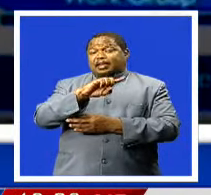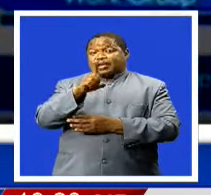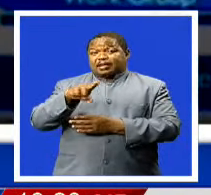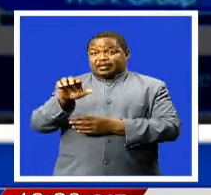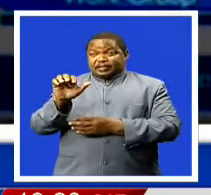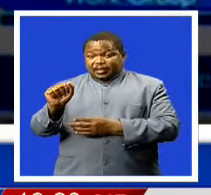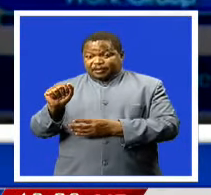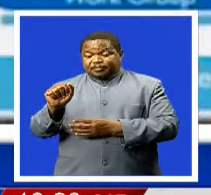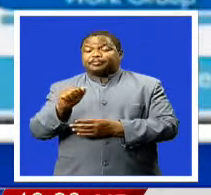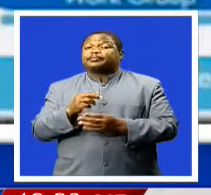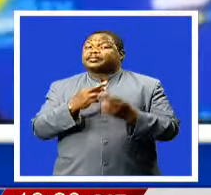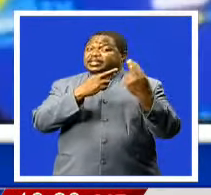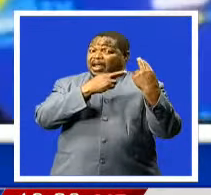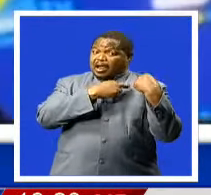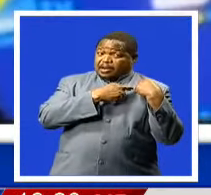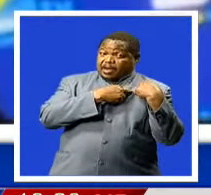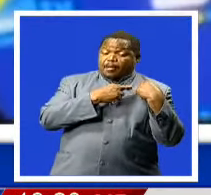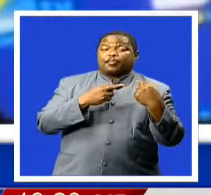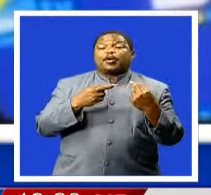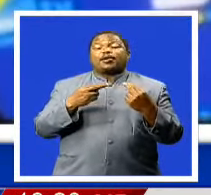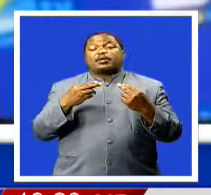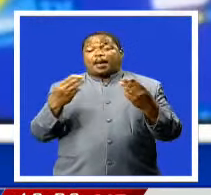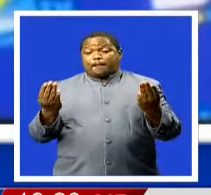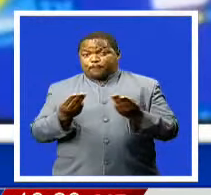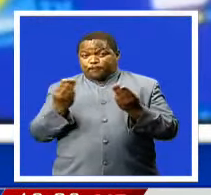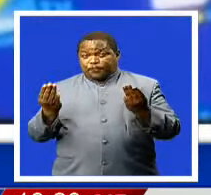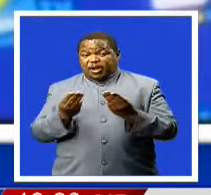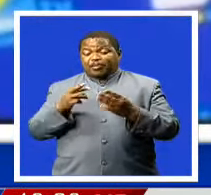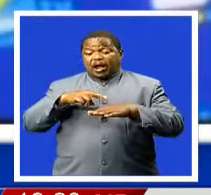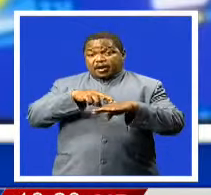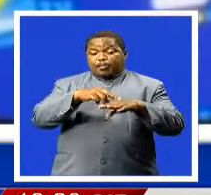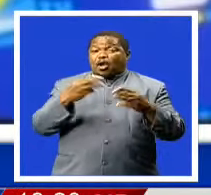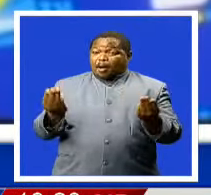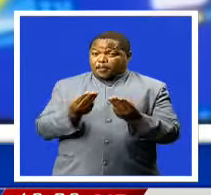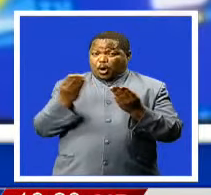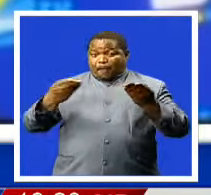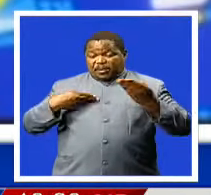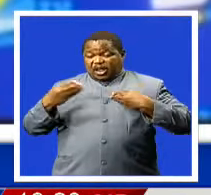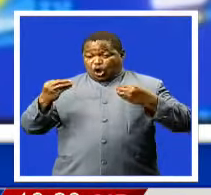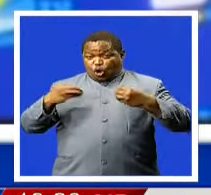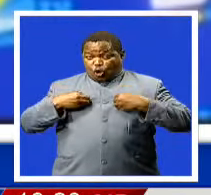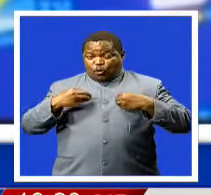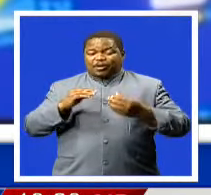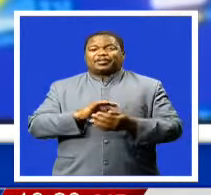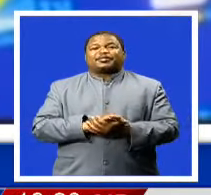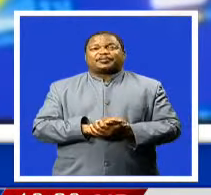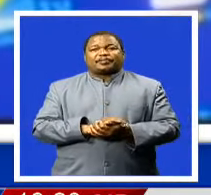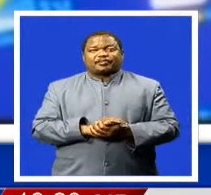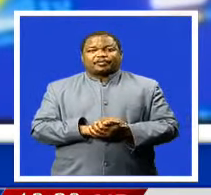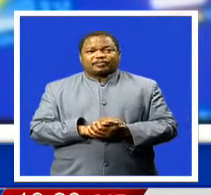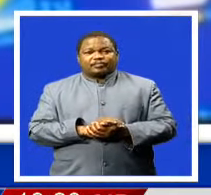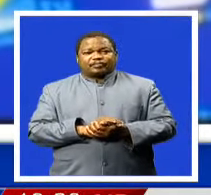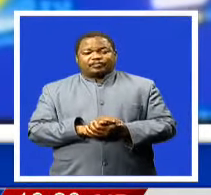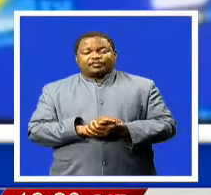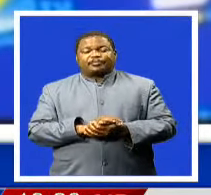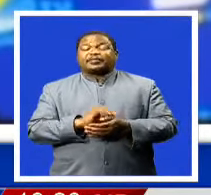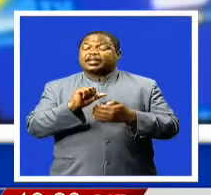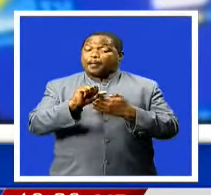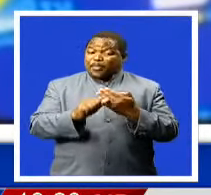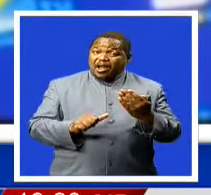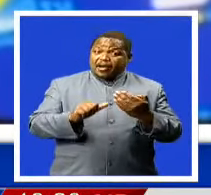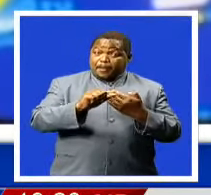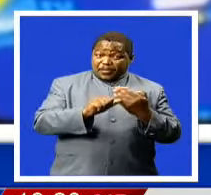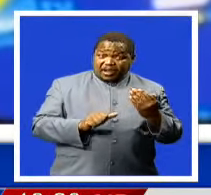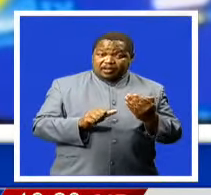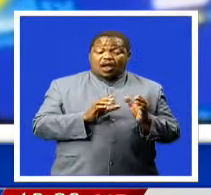lotawubukela bosomabhizinisi njalo ngenyanga le delivery unit tawupota Go Investment Committee, I committee abo minister,